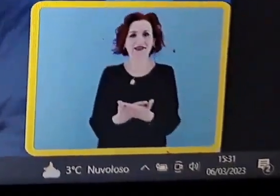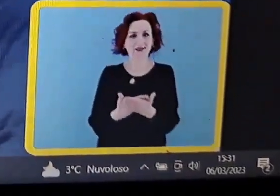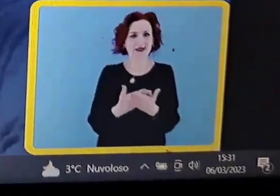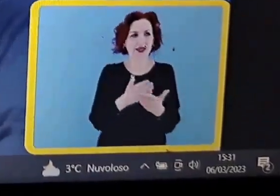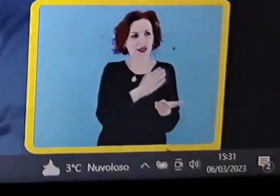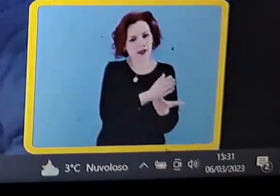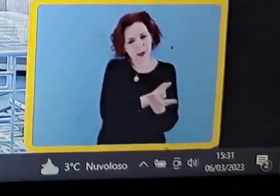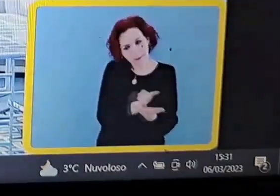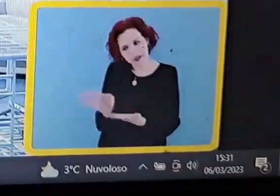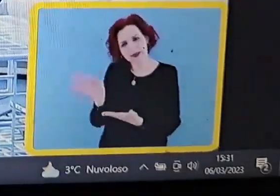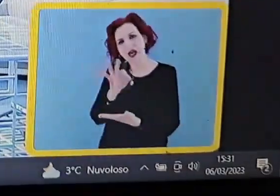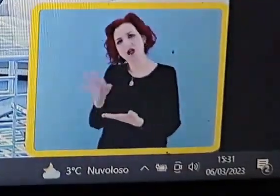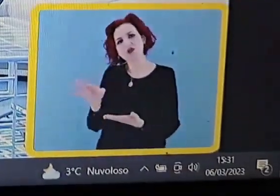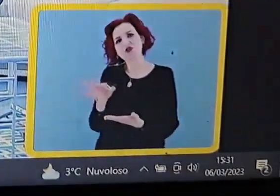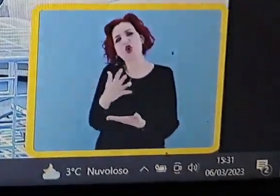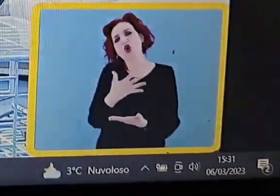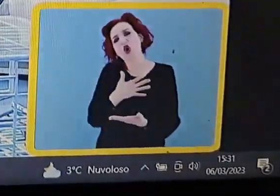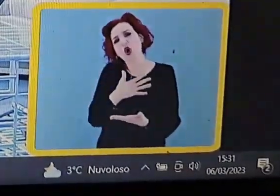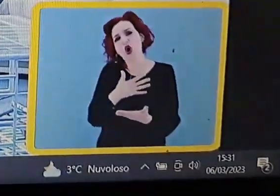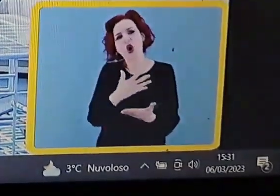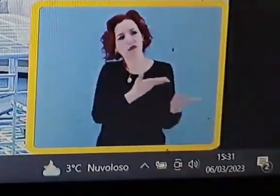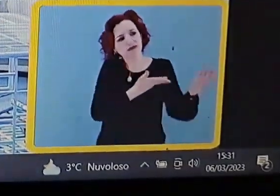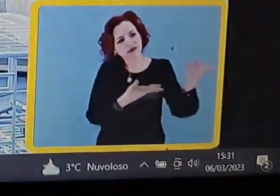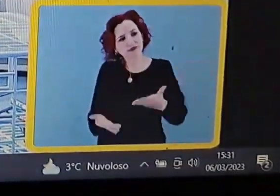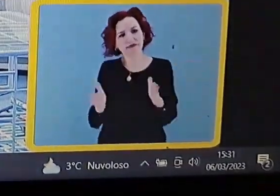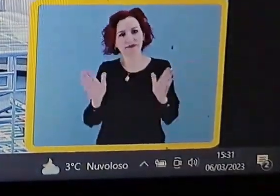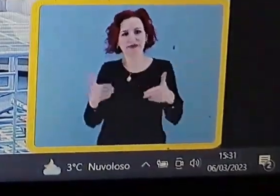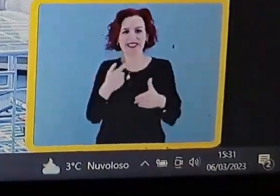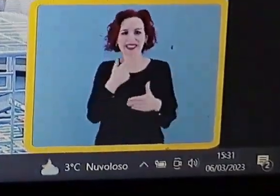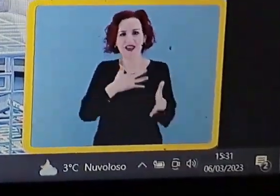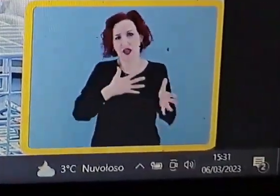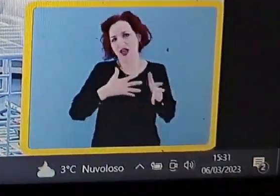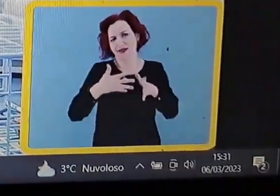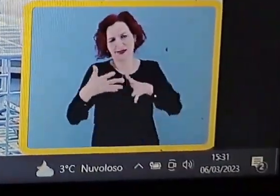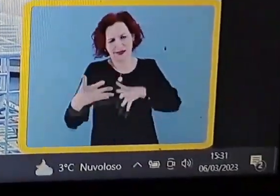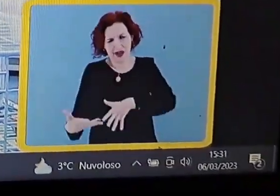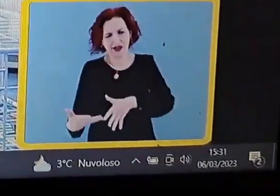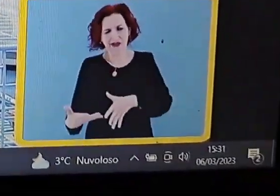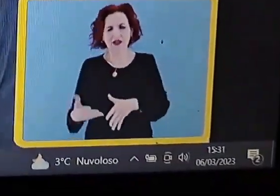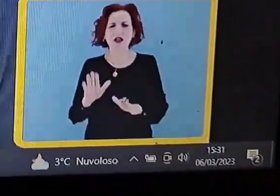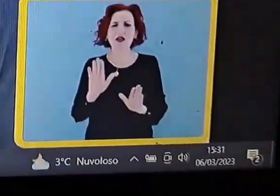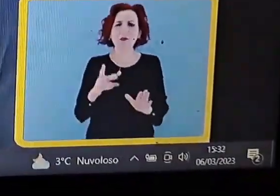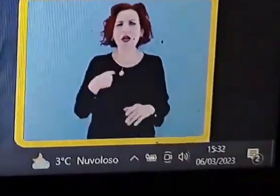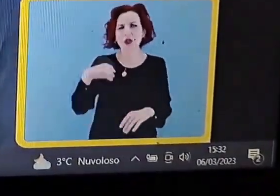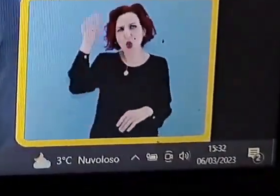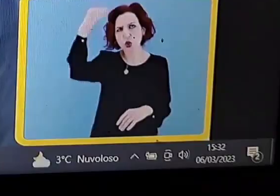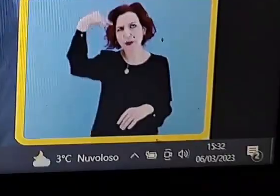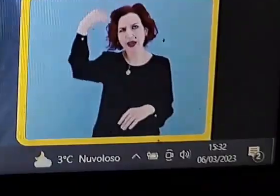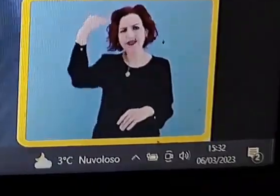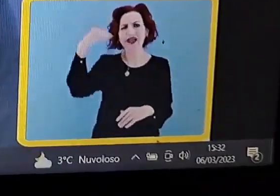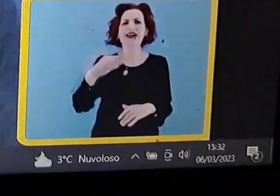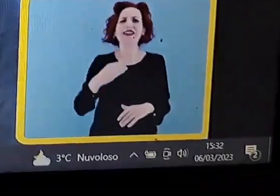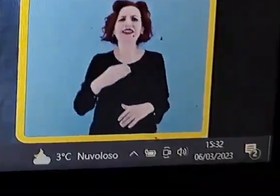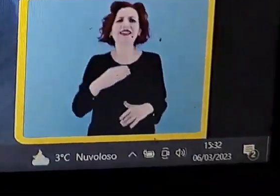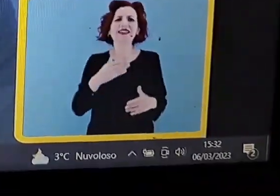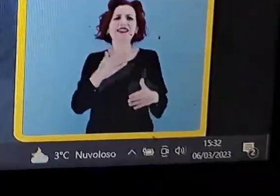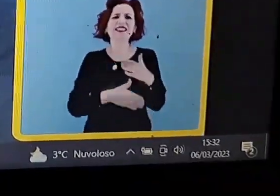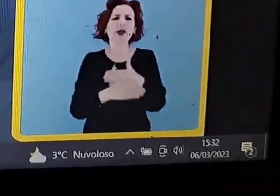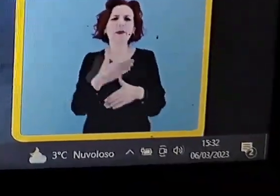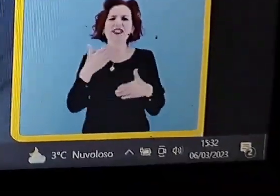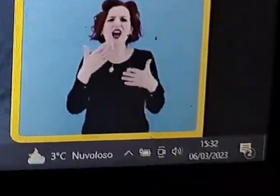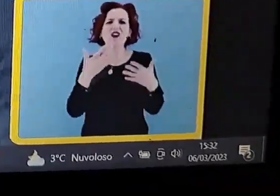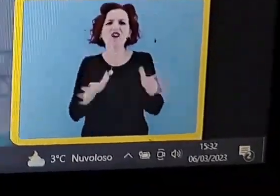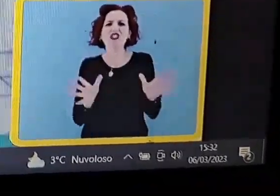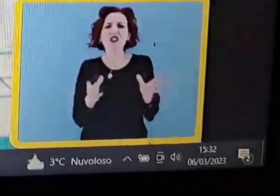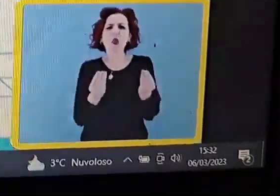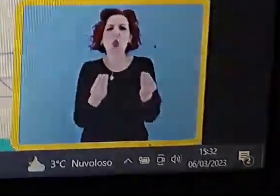dei disabili ultramaggiorenni, chiamiamoli così. E allora però mi sono chiesto, ma la disabilità quando è che, quando finisce, quando